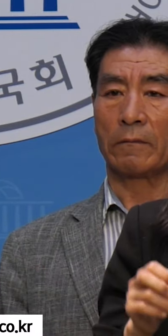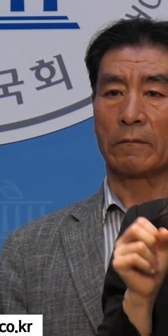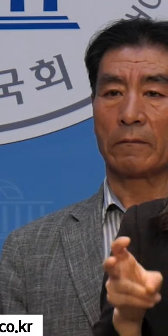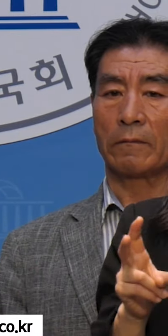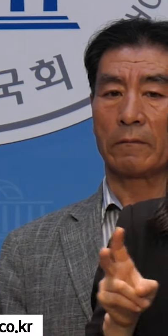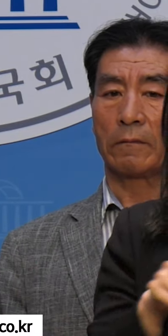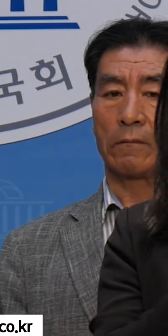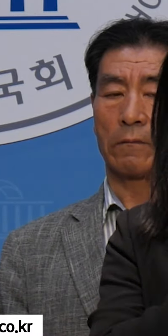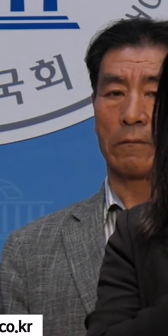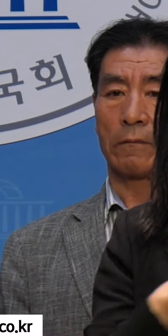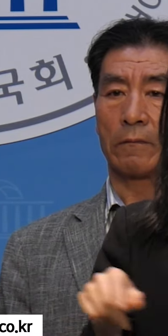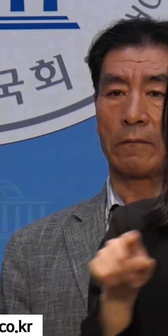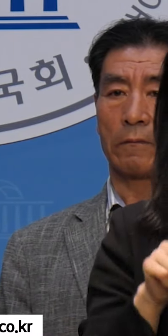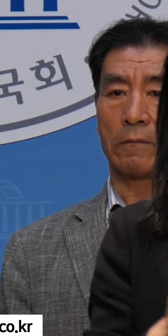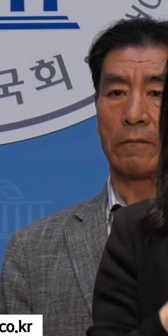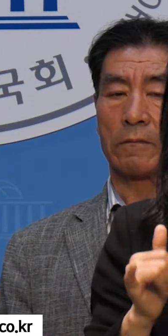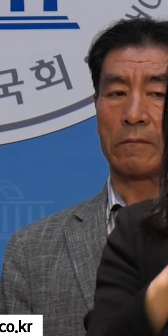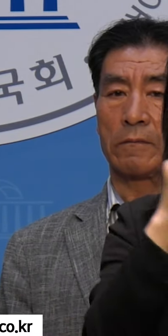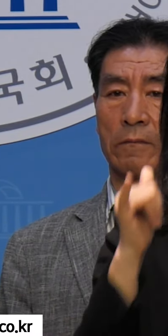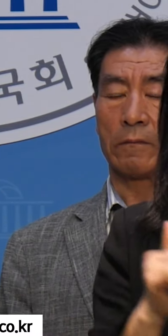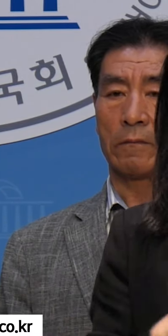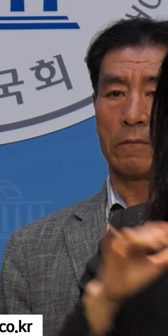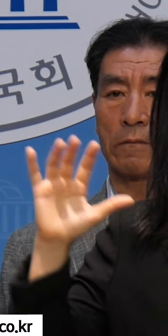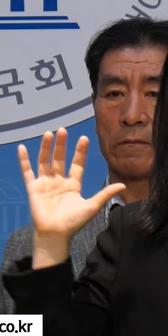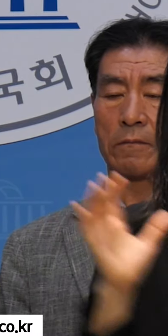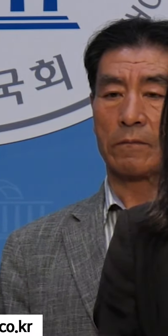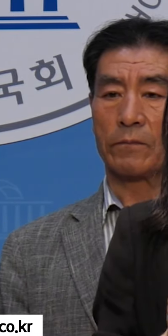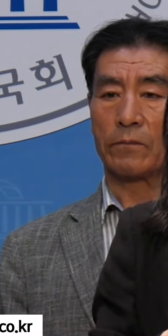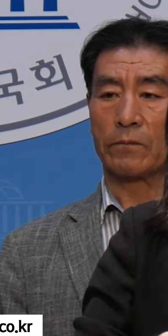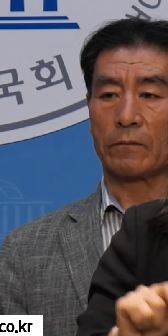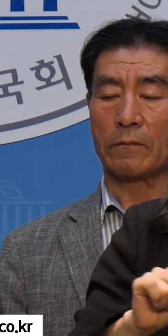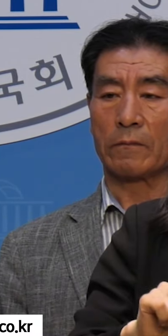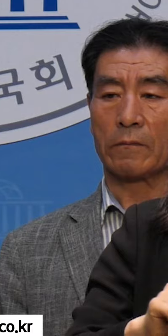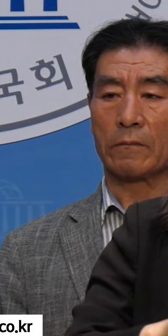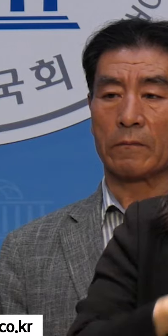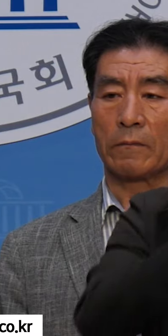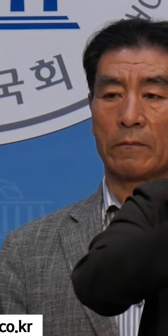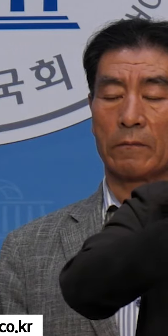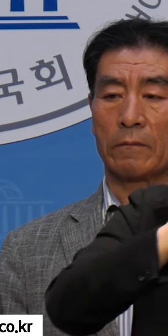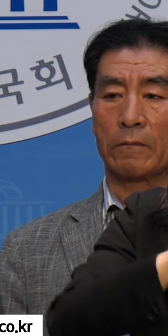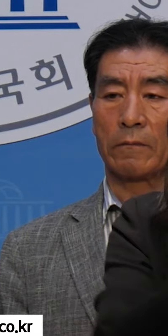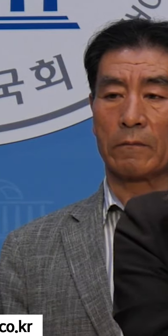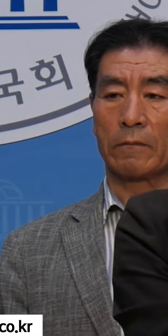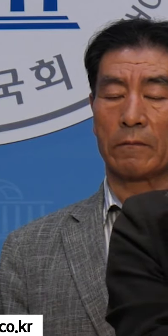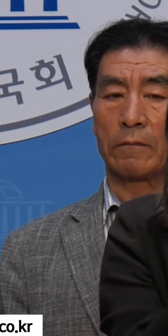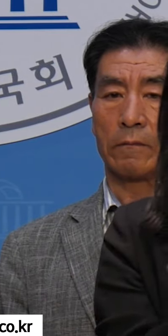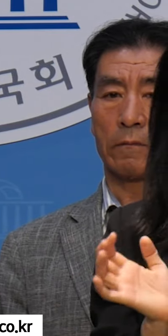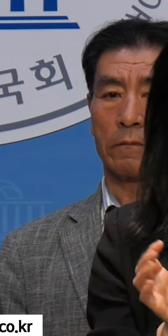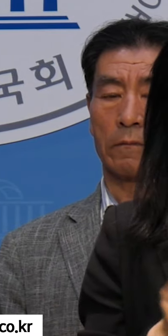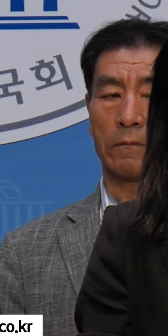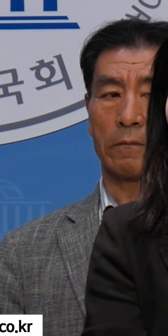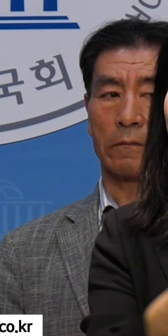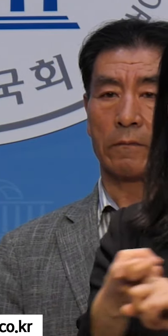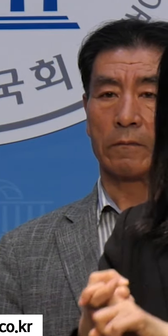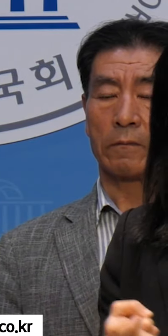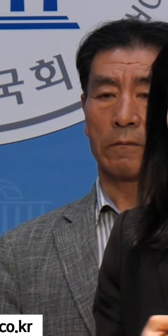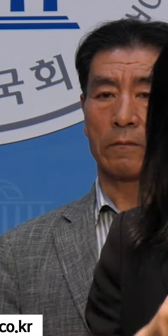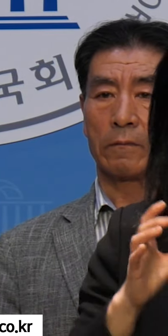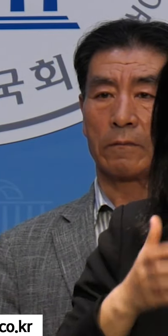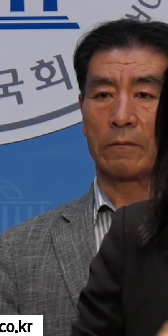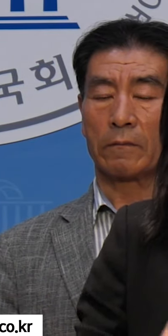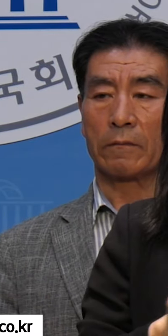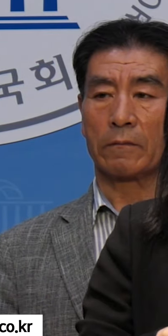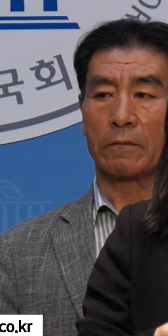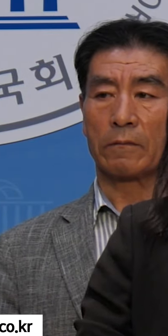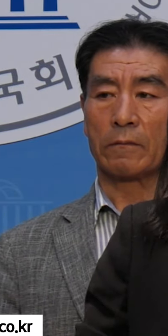정치인 및 전국의 시민사회를 비롯해 지방사단체 등 각계와 연대하여 저출생